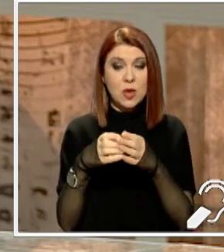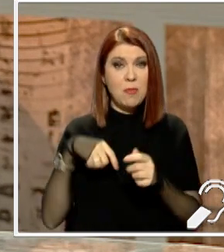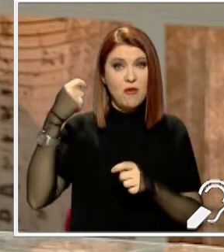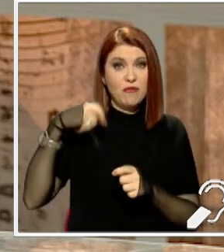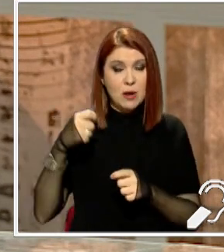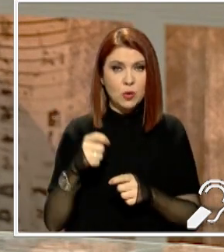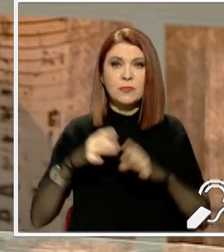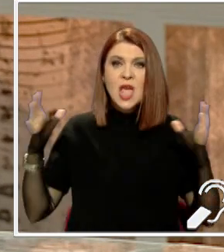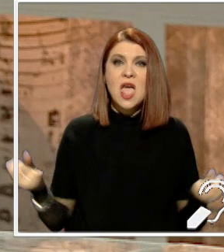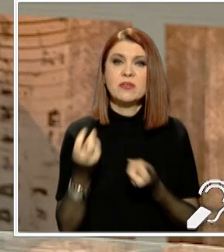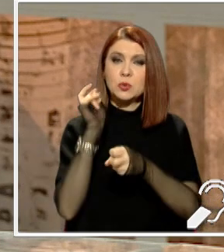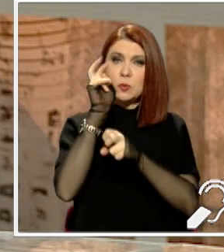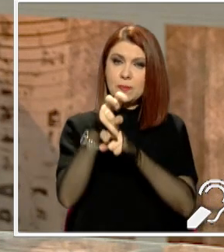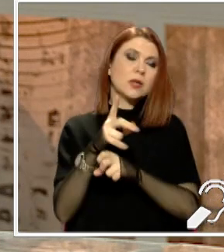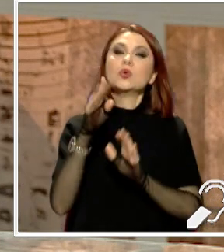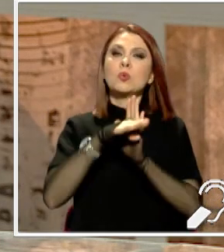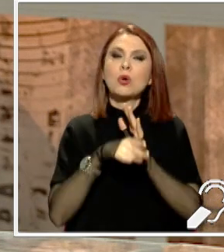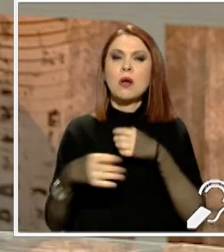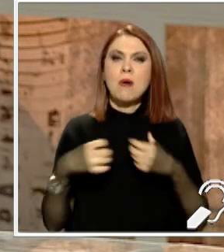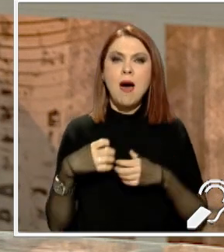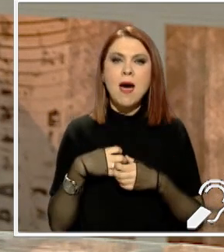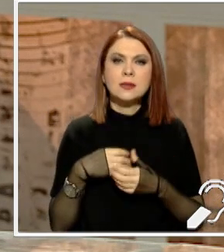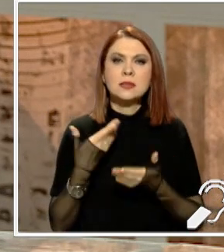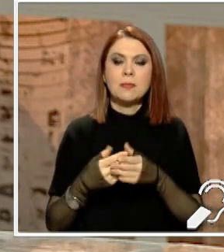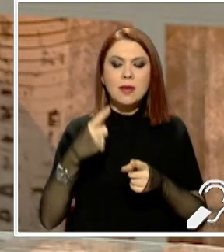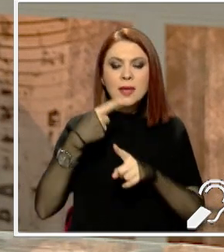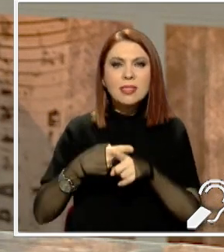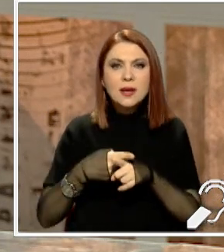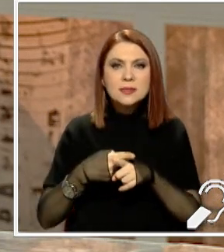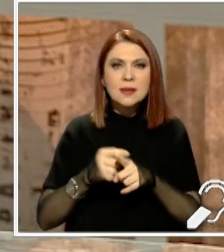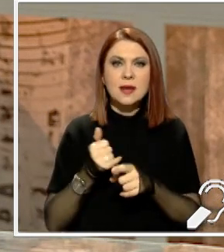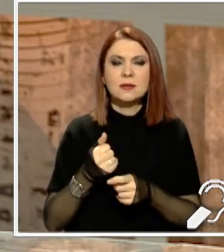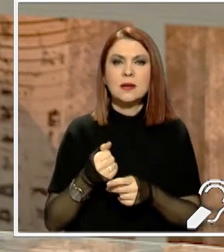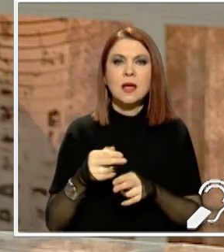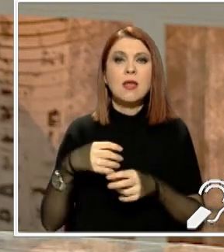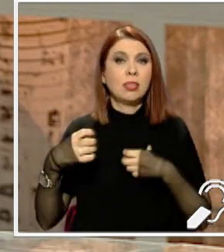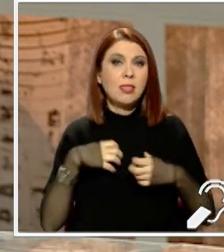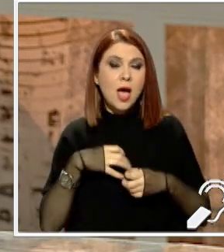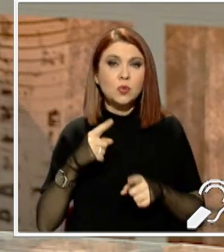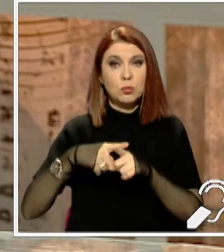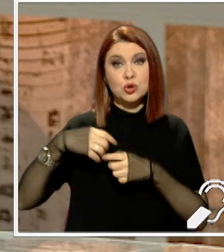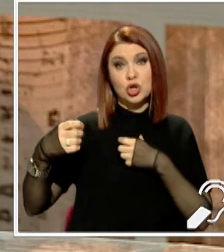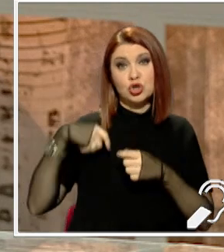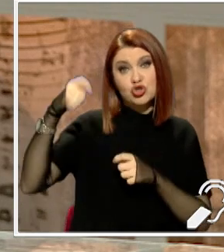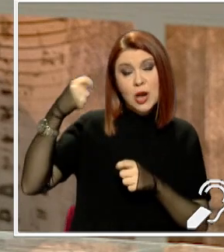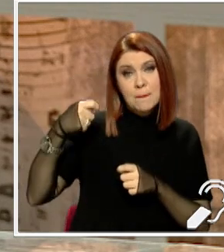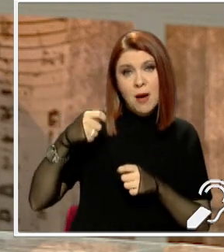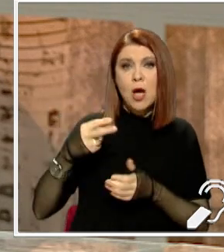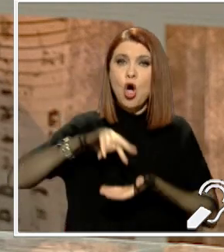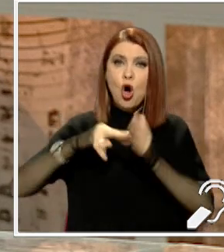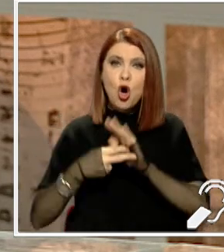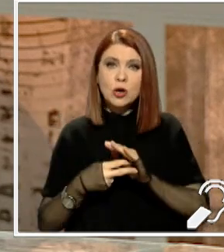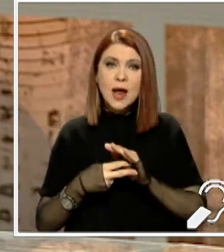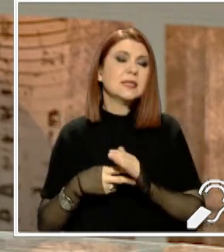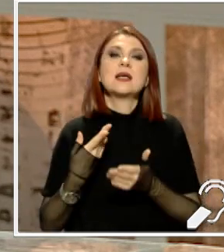filmului. Evenimentul face parte dintr-un program artistic axat pe intersecția dintre mijloacele teatrale și cele cinematografice, organizat